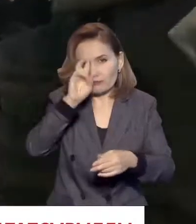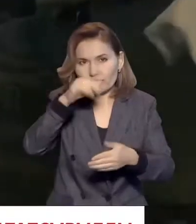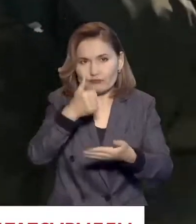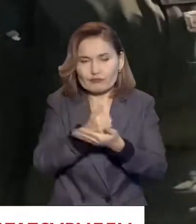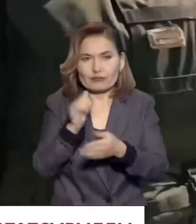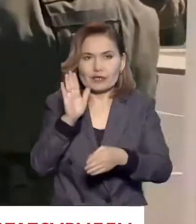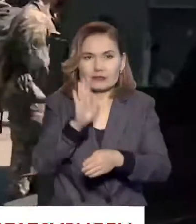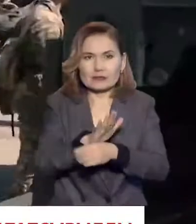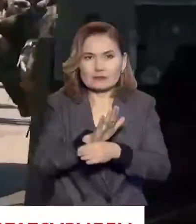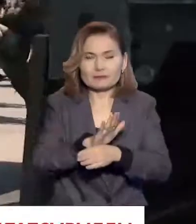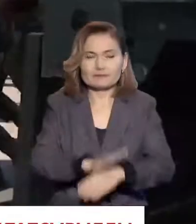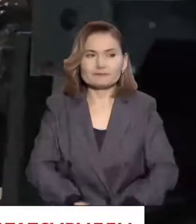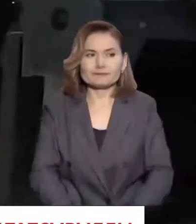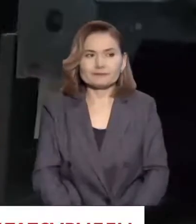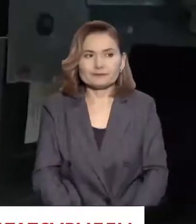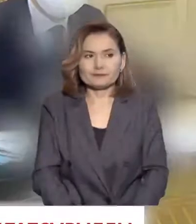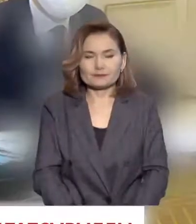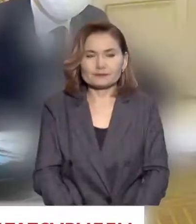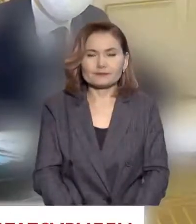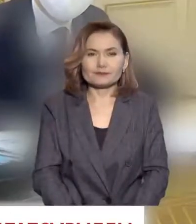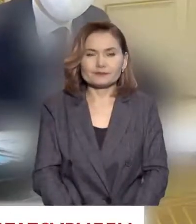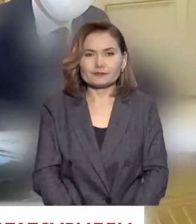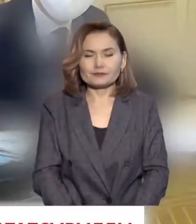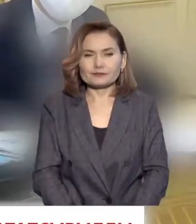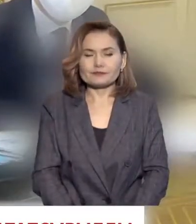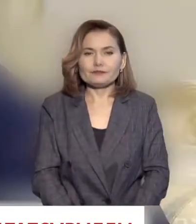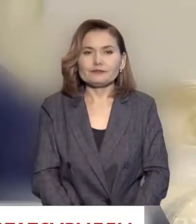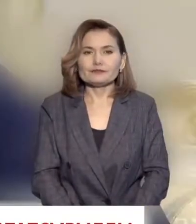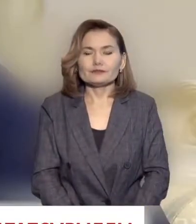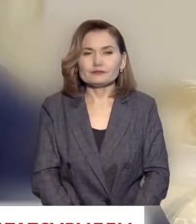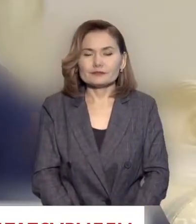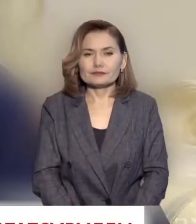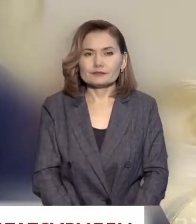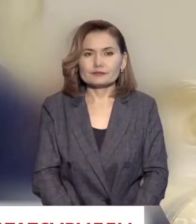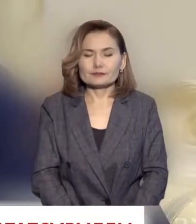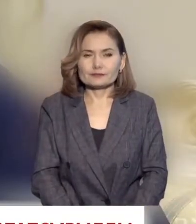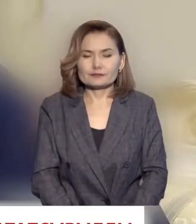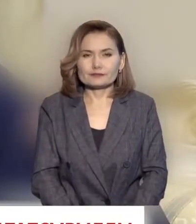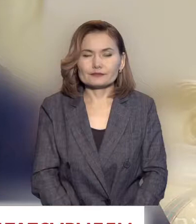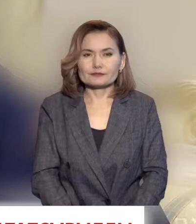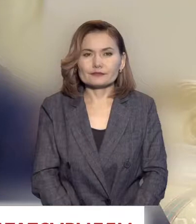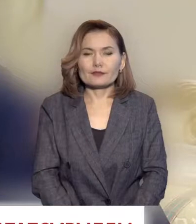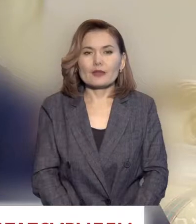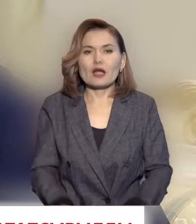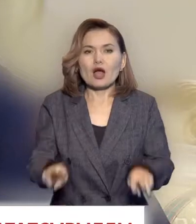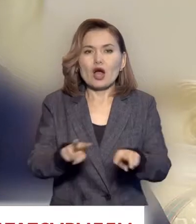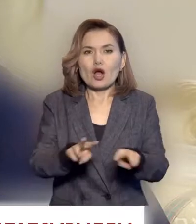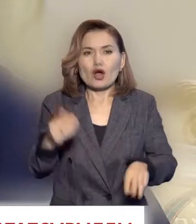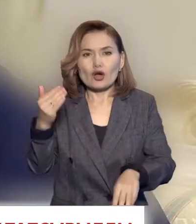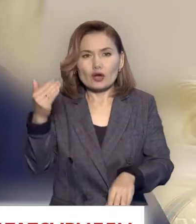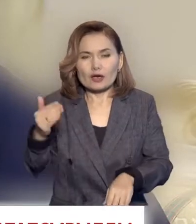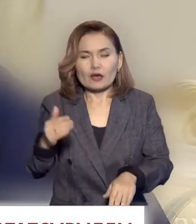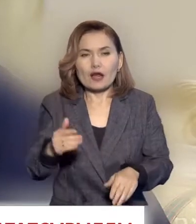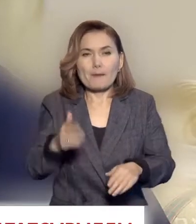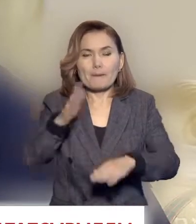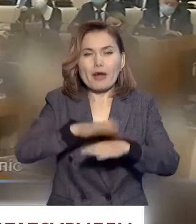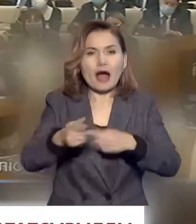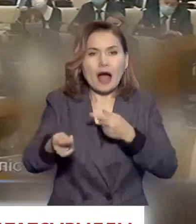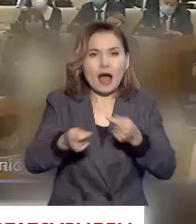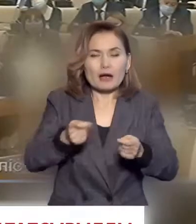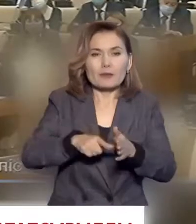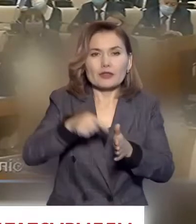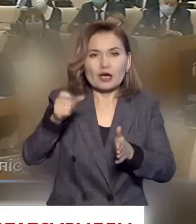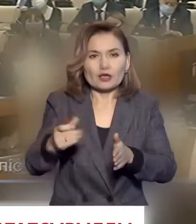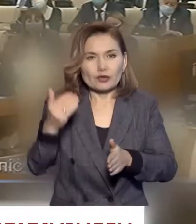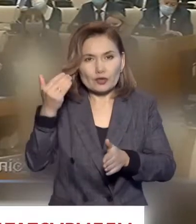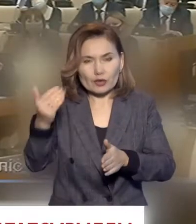президент. В принципе, я считаю, что заработные платы Үкімет мүшелерінің әкімдер мен депутаттардың